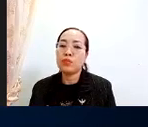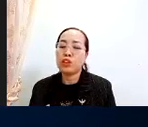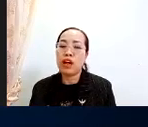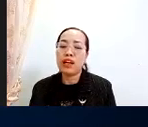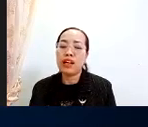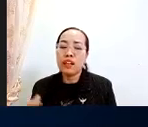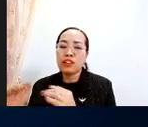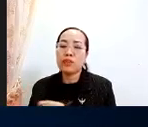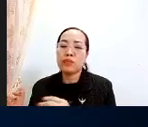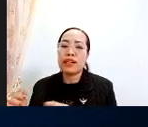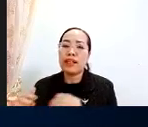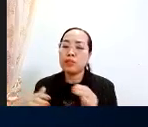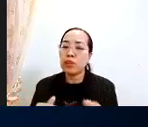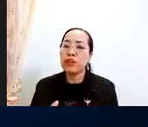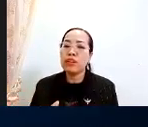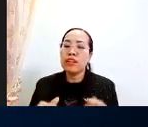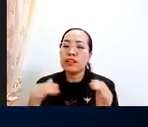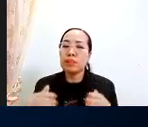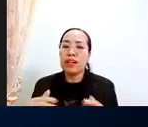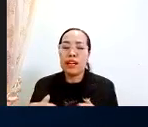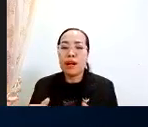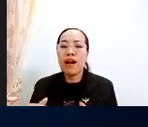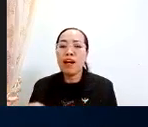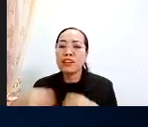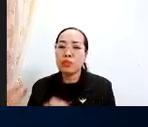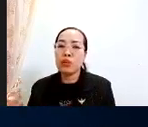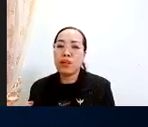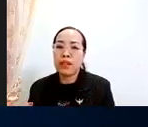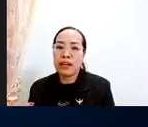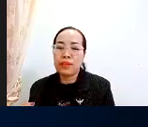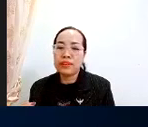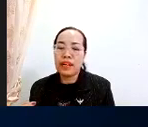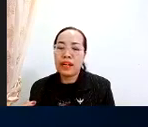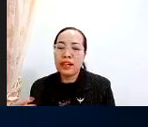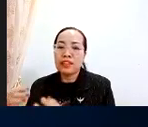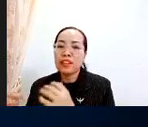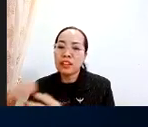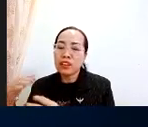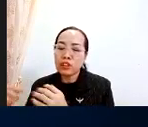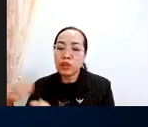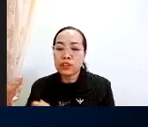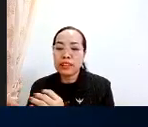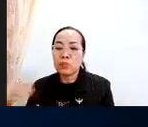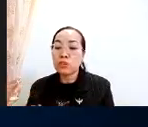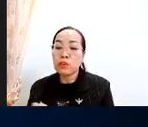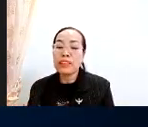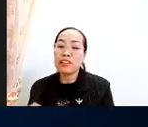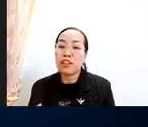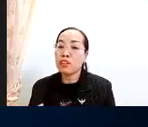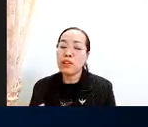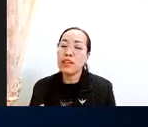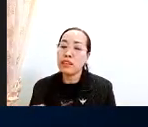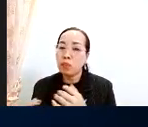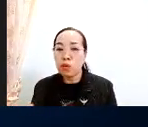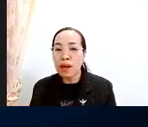thừa nhom ngò lắm nhom chậm lại đam tuấn đập đờ lá máu ao nhom lụa đập đờ là mình chả đi cất rương tôi tai smoke smile ở